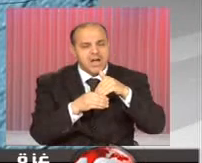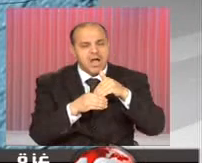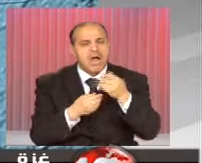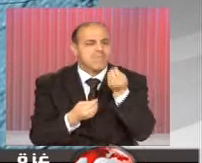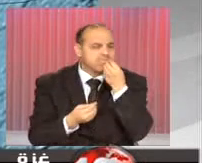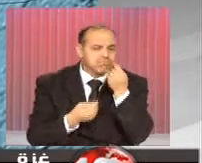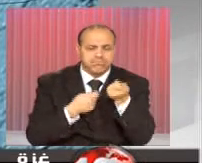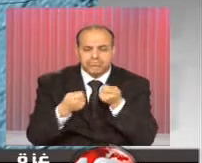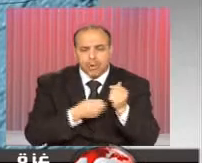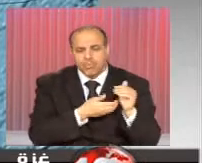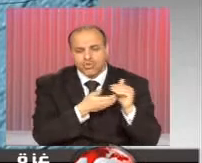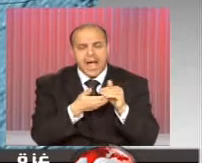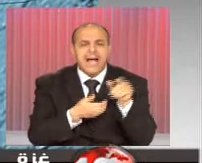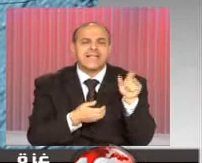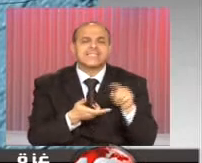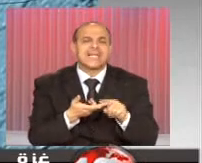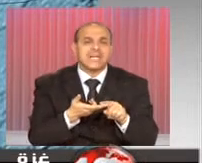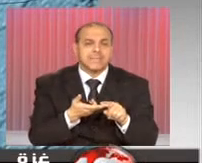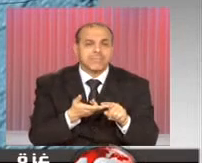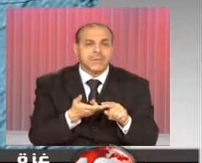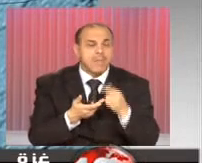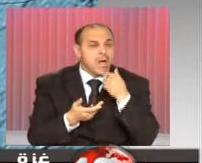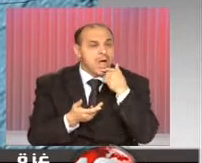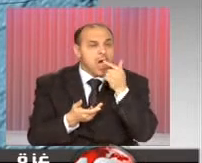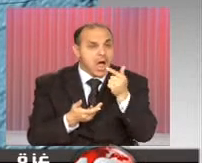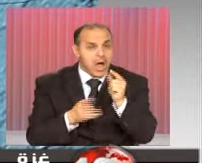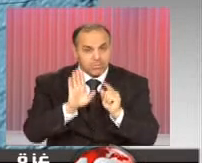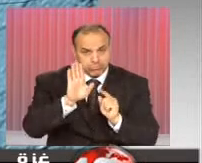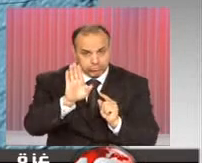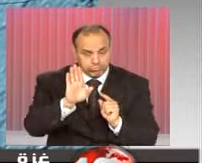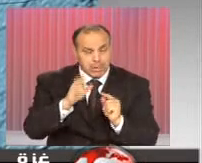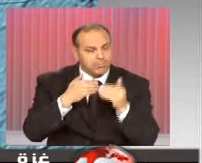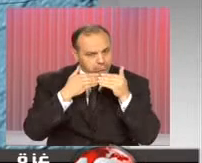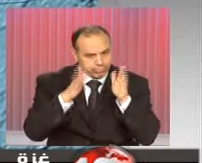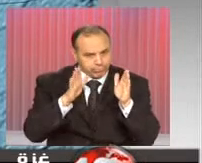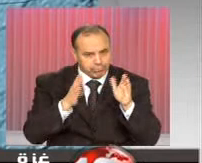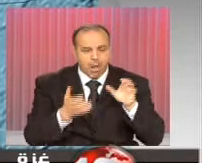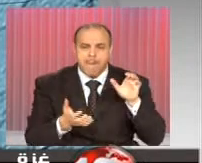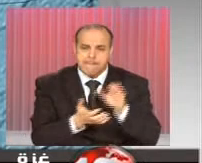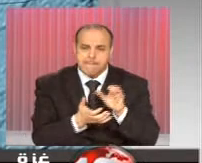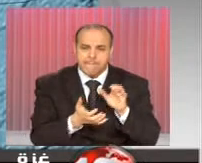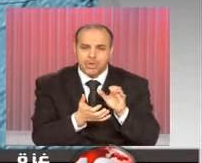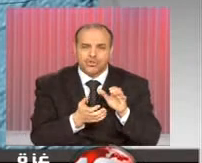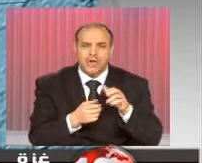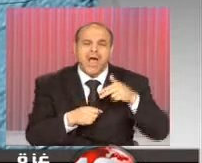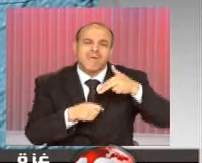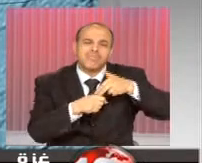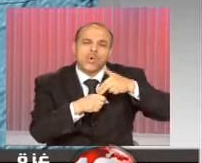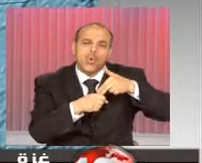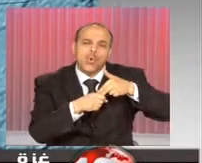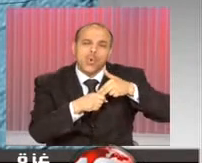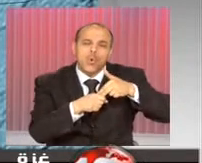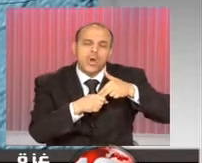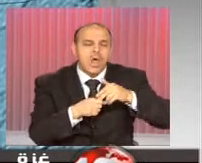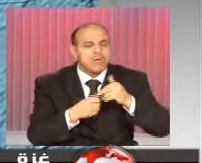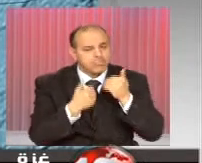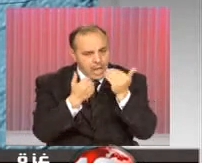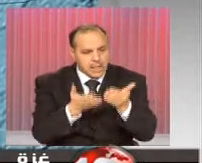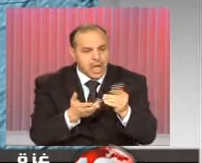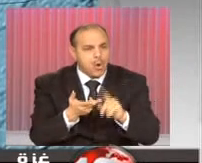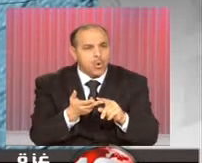بالبضائع والمساعدات الإنسانية. كما أعلنت أنها ستسمح بضخ كميات من المحروقات والوقود الصناعي